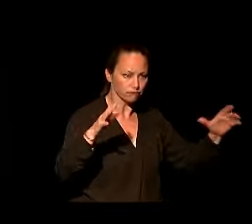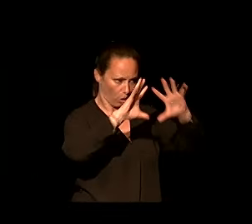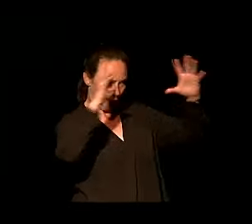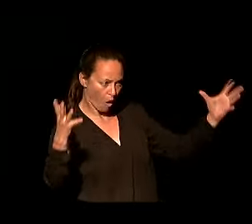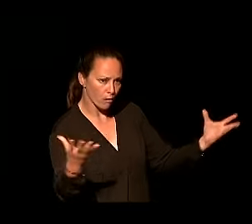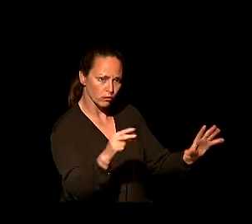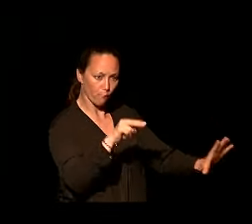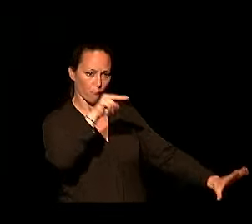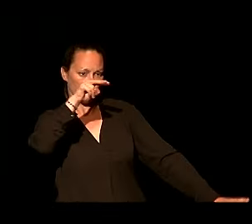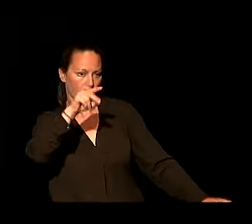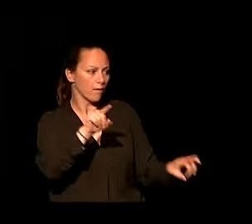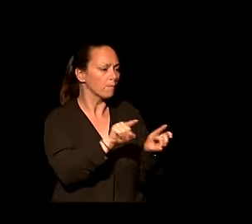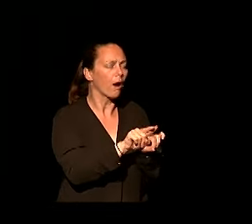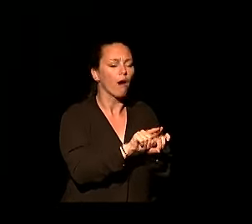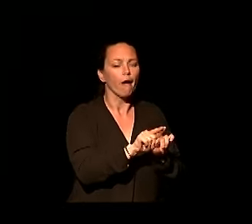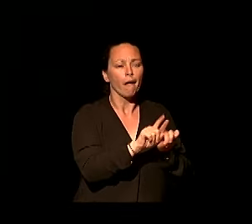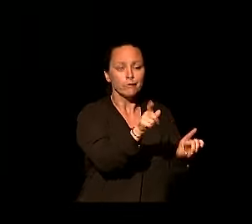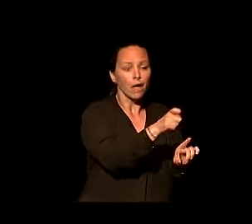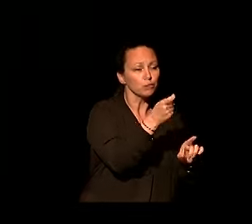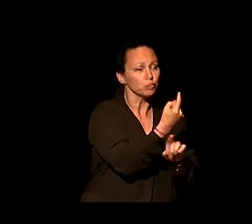milieu et pas la nature comme un décor.